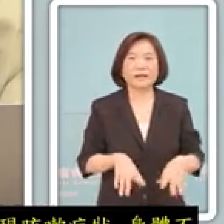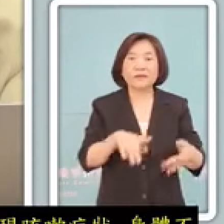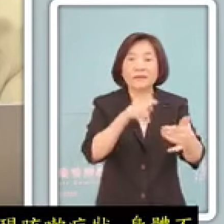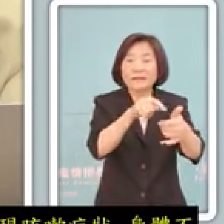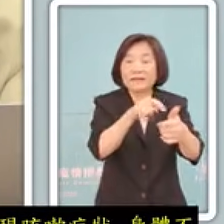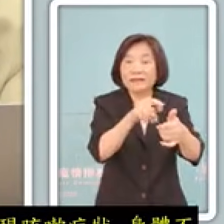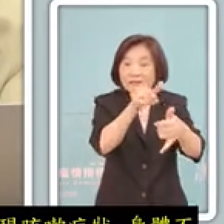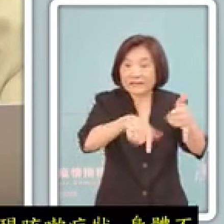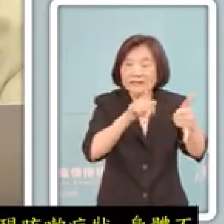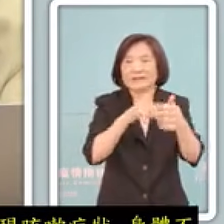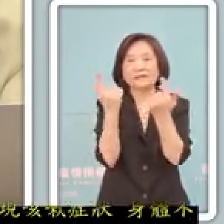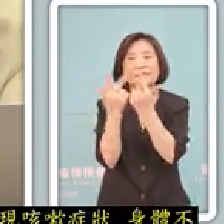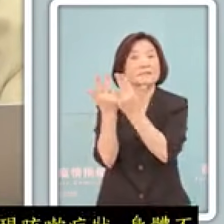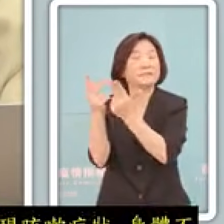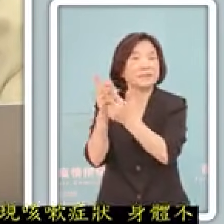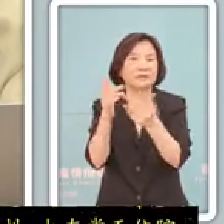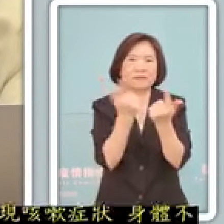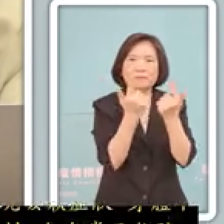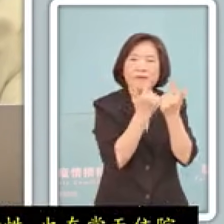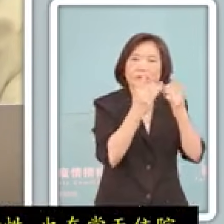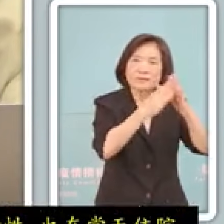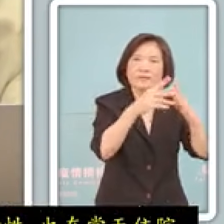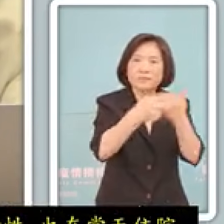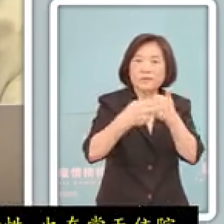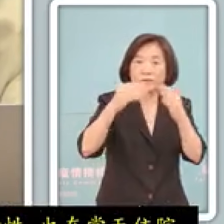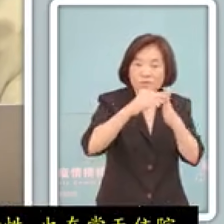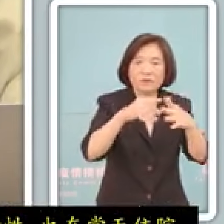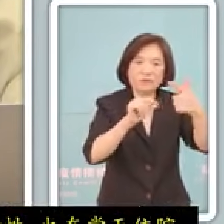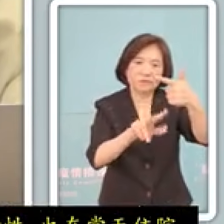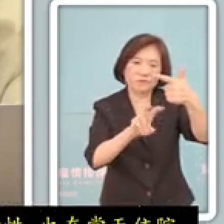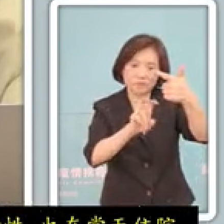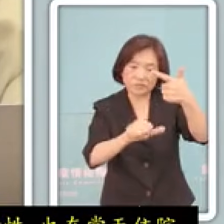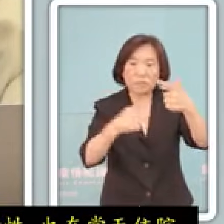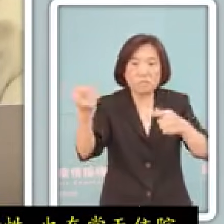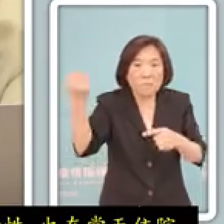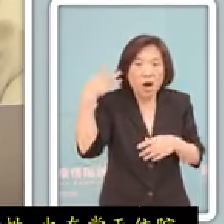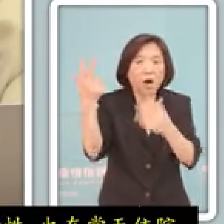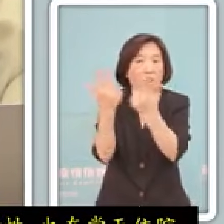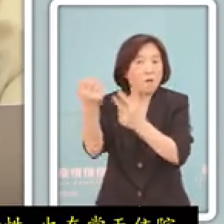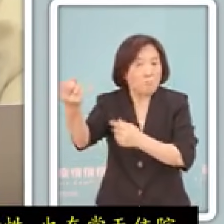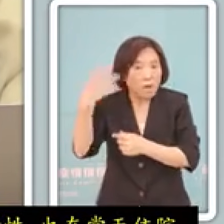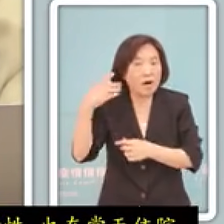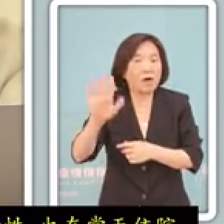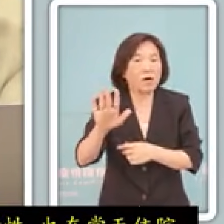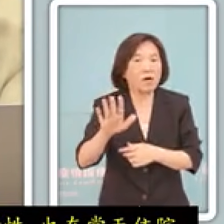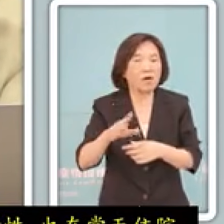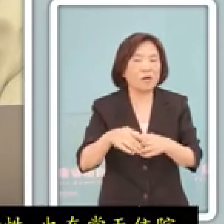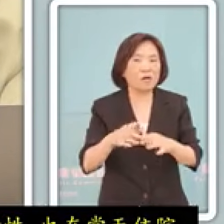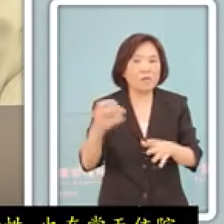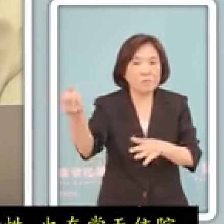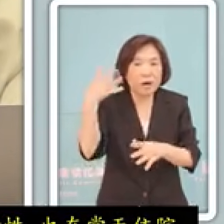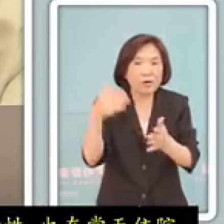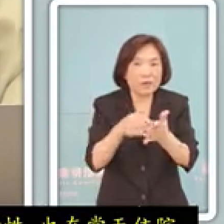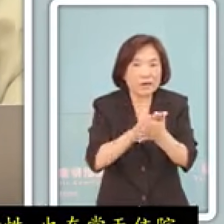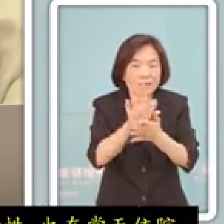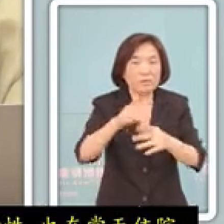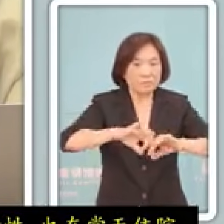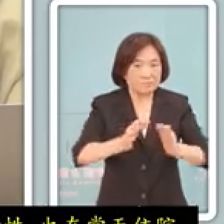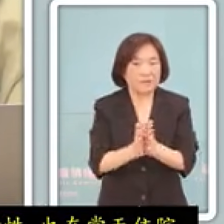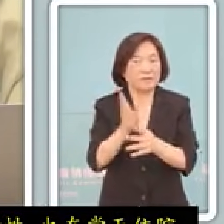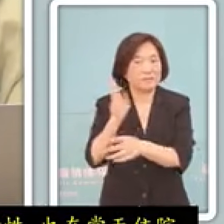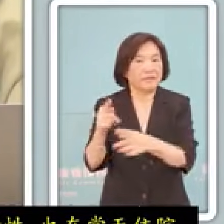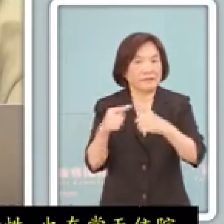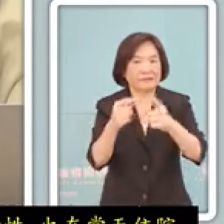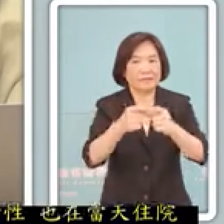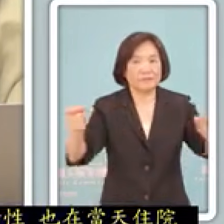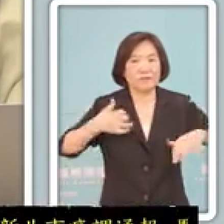在新北市，所以台北市的卫生局在6月25号接到新北市的疫调通报。接到通报之后，我们马上在